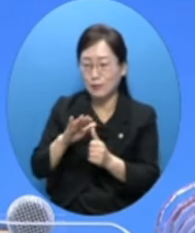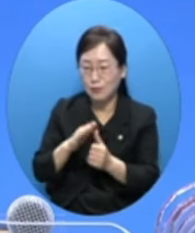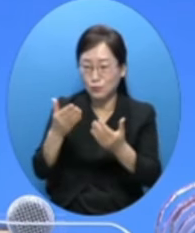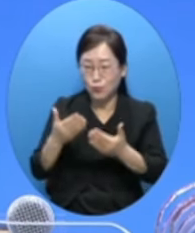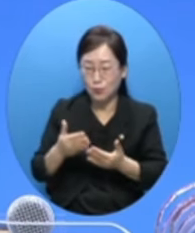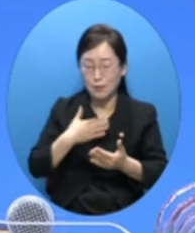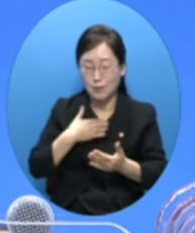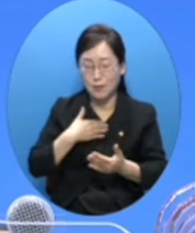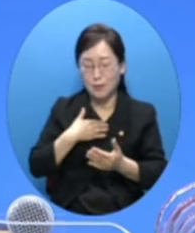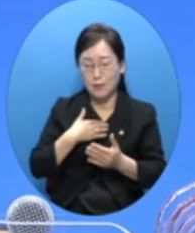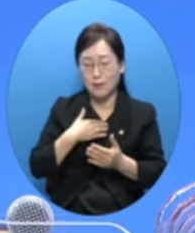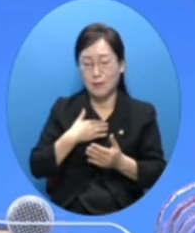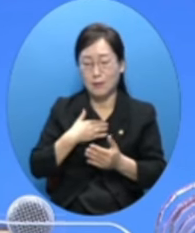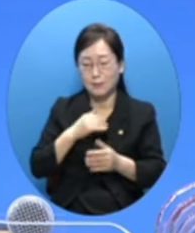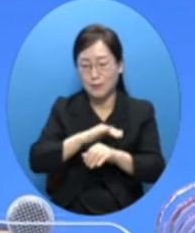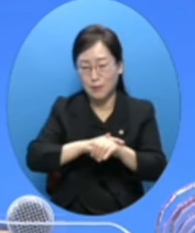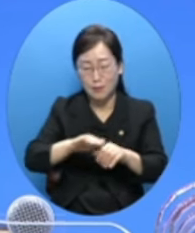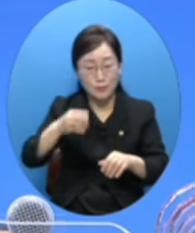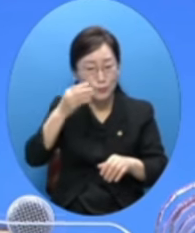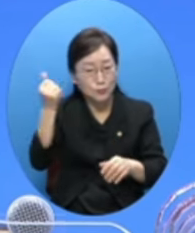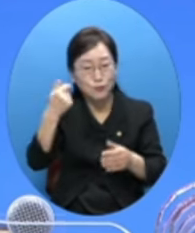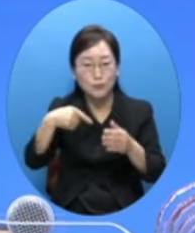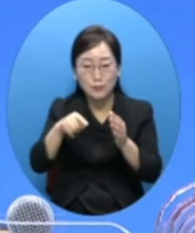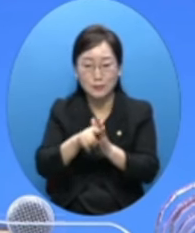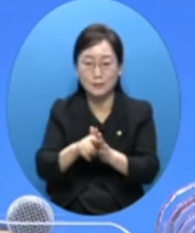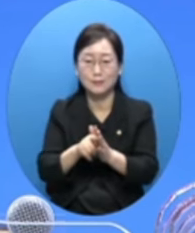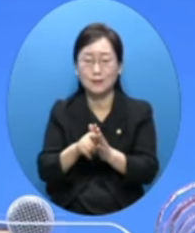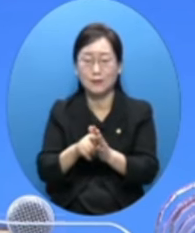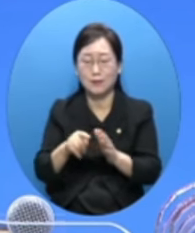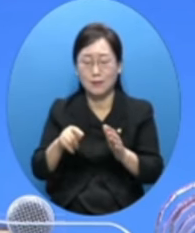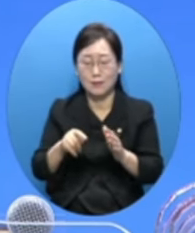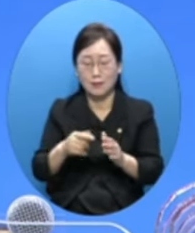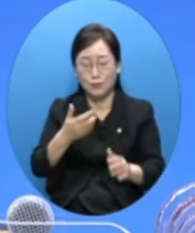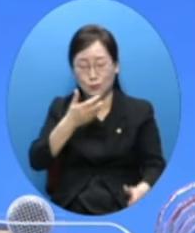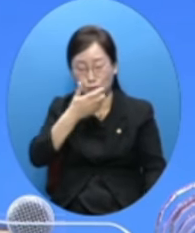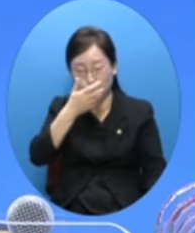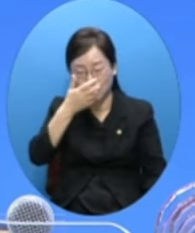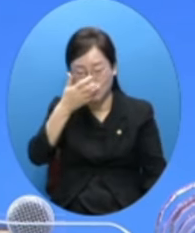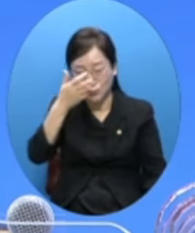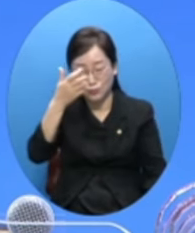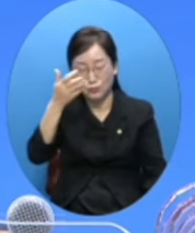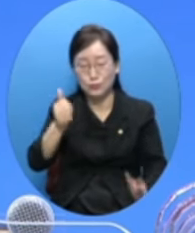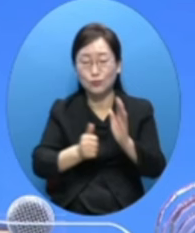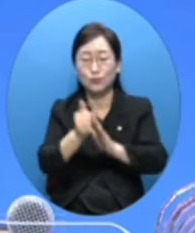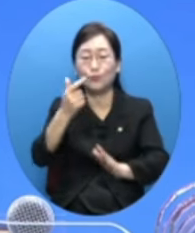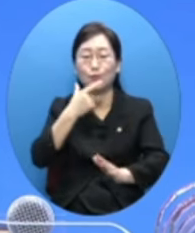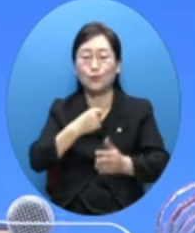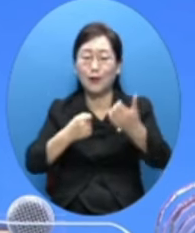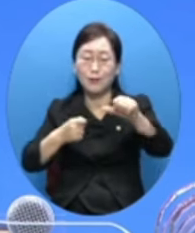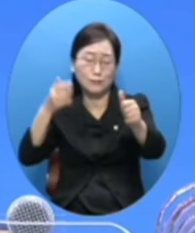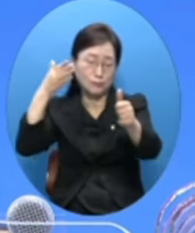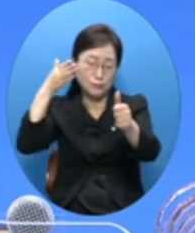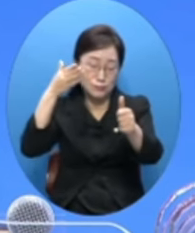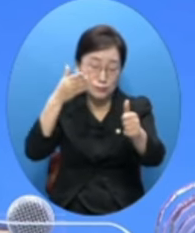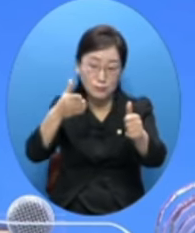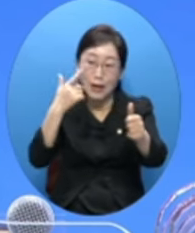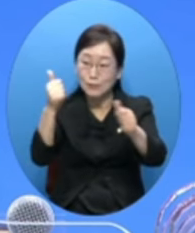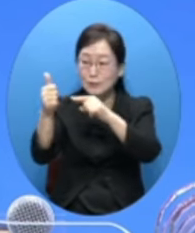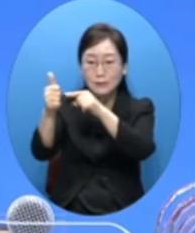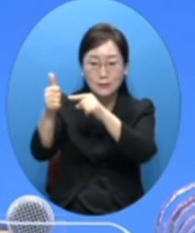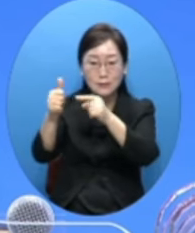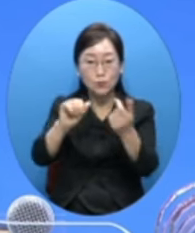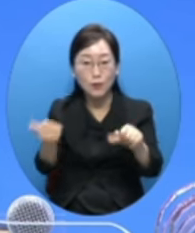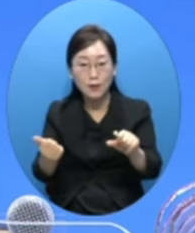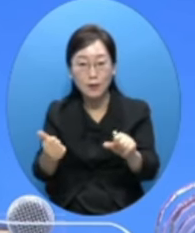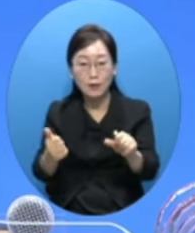잘 되기만을 위해서 모든 꿈과 소원을 자기에게 두고 있었던 아버님이 돌아가시자